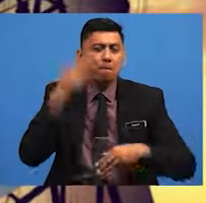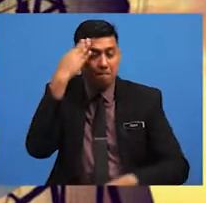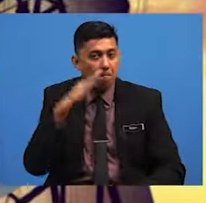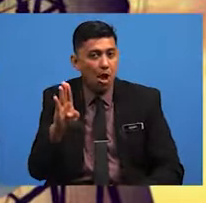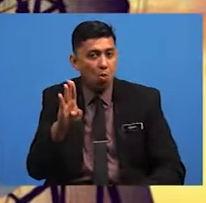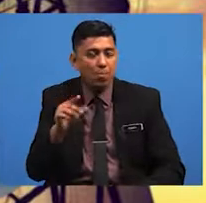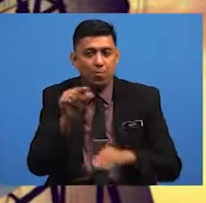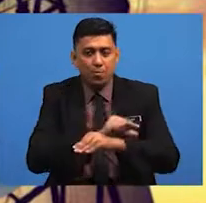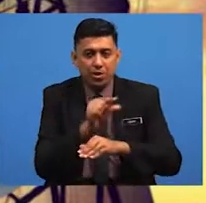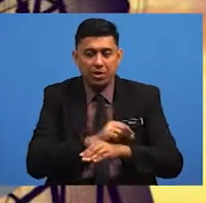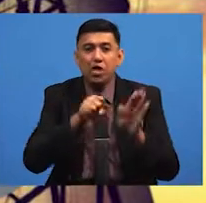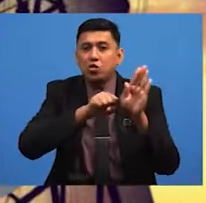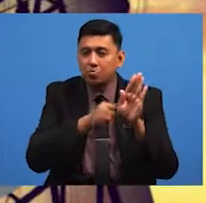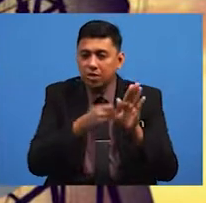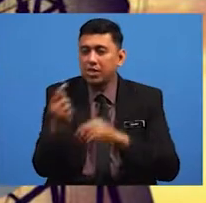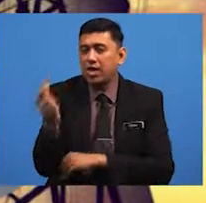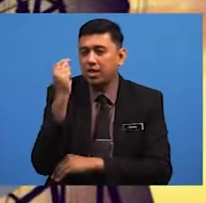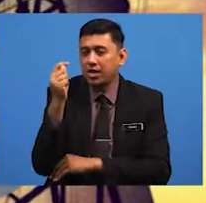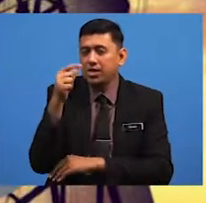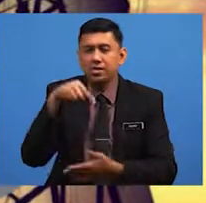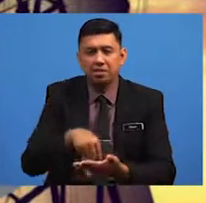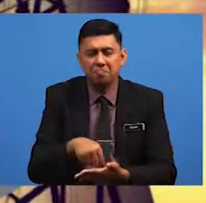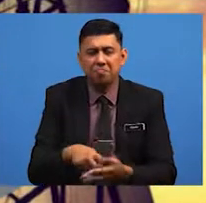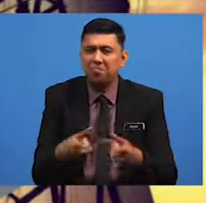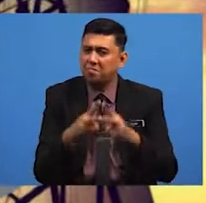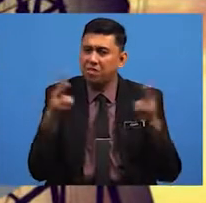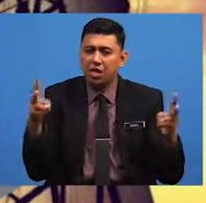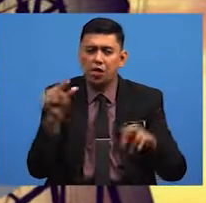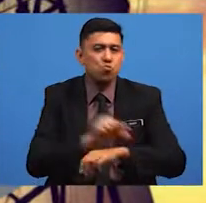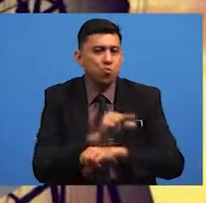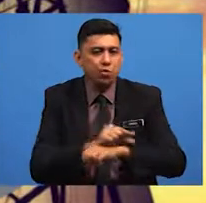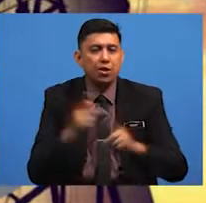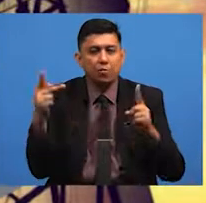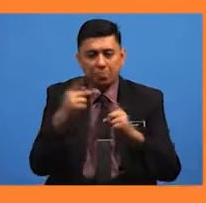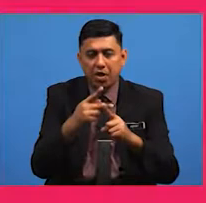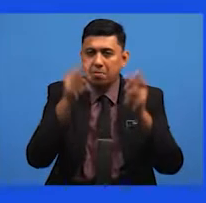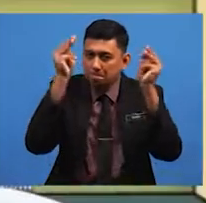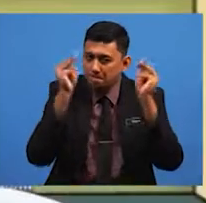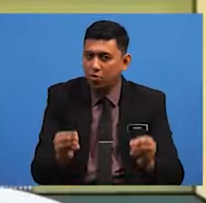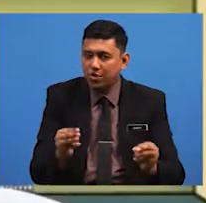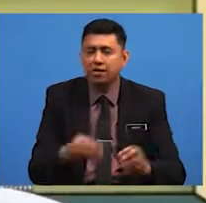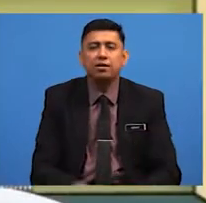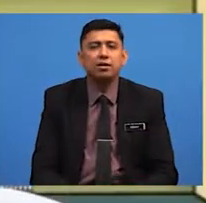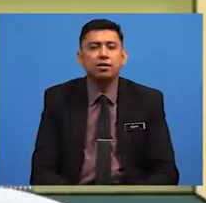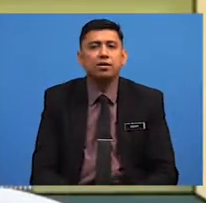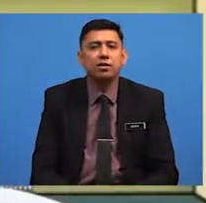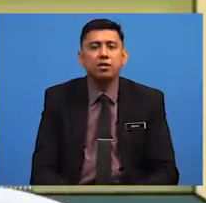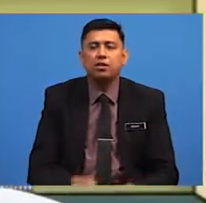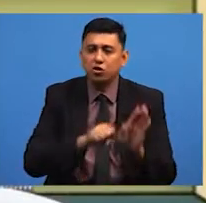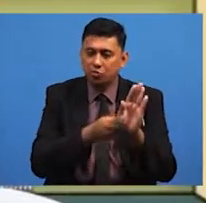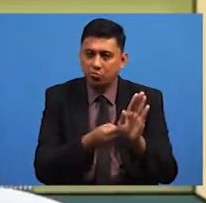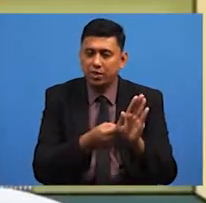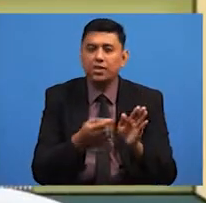penggunaan sumber tenaga ini adalah amat berguna kepada manusia sumber tenaga